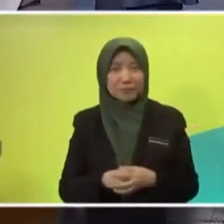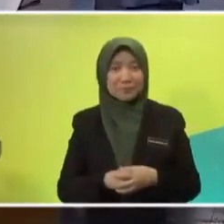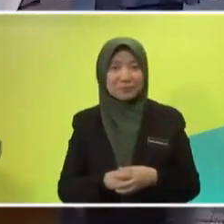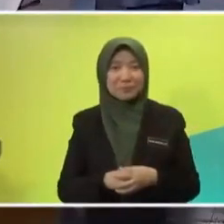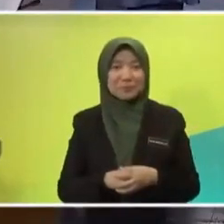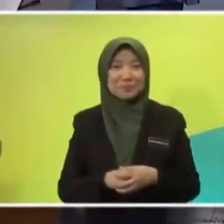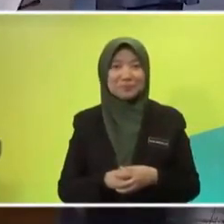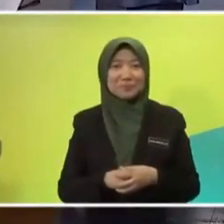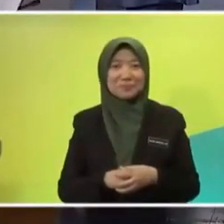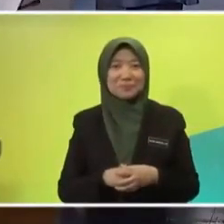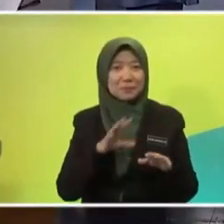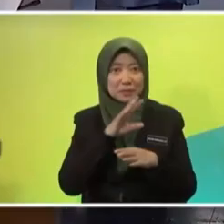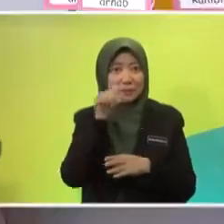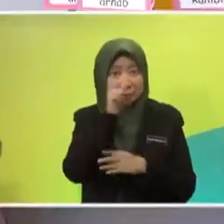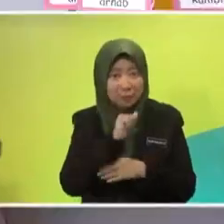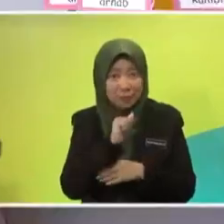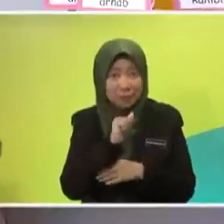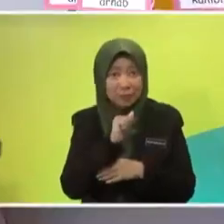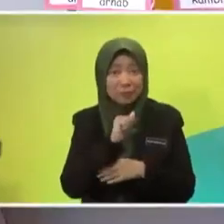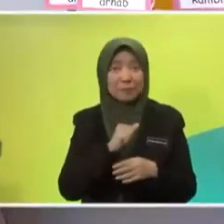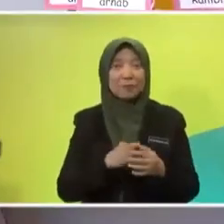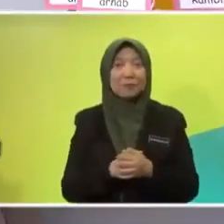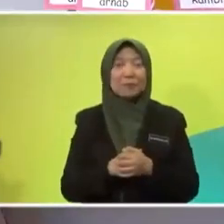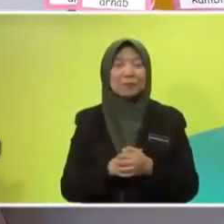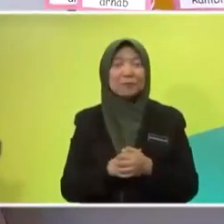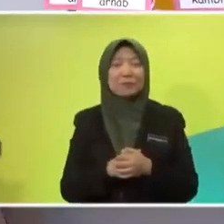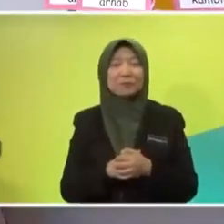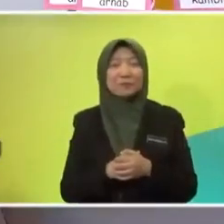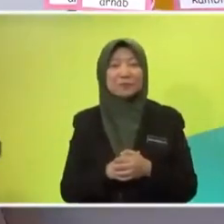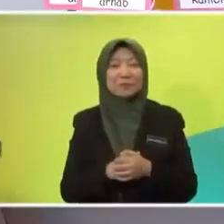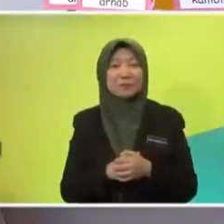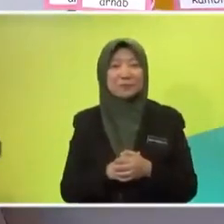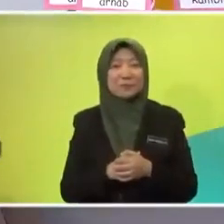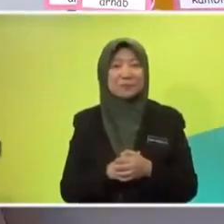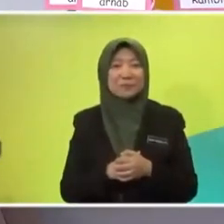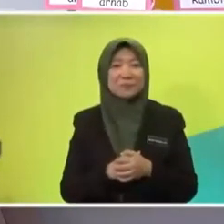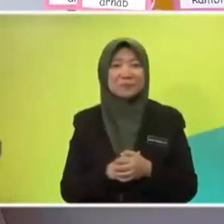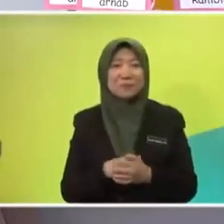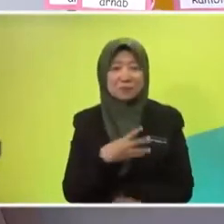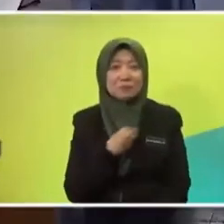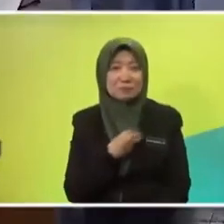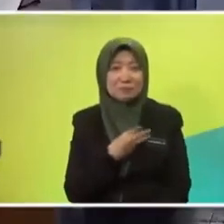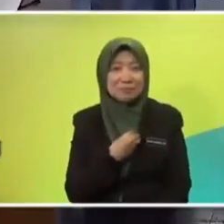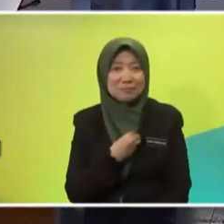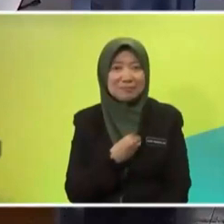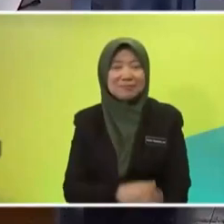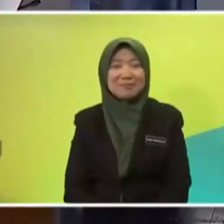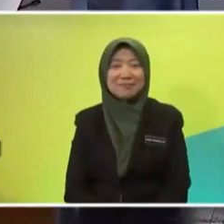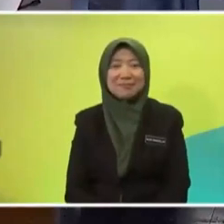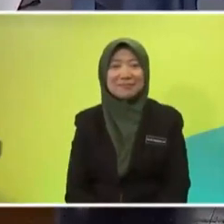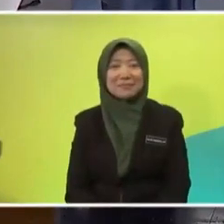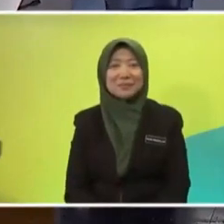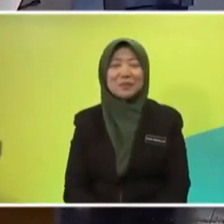tak sabar kan kat rumah nak tahu apa haiwannya? Silakan Cikgu Rohana. Berdebarlah Cikgu Su. Betullah Kak Rina. Ini